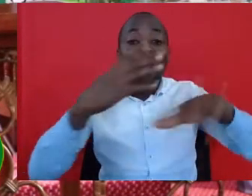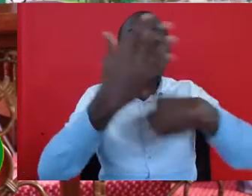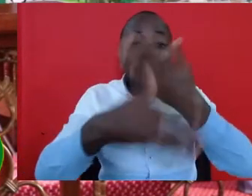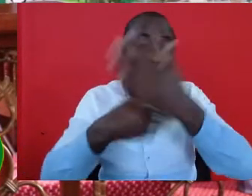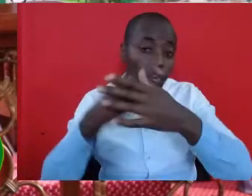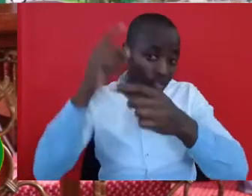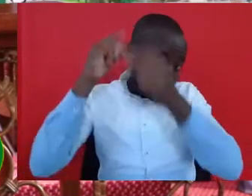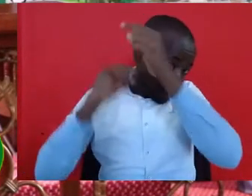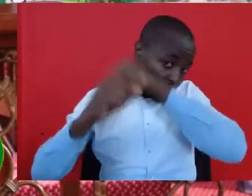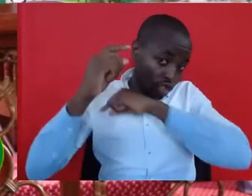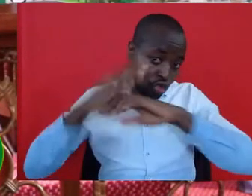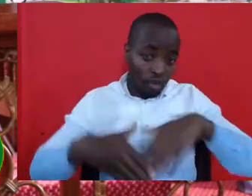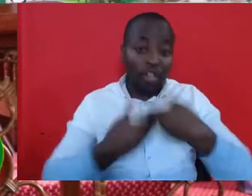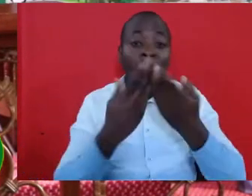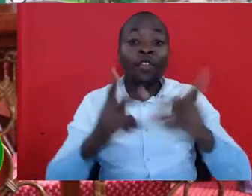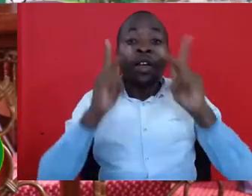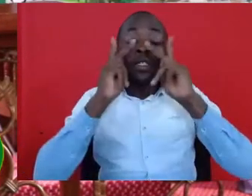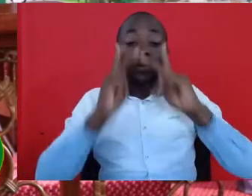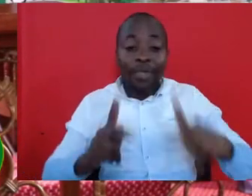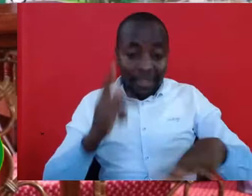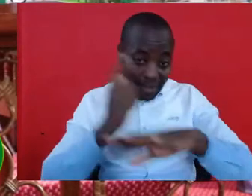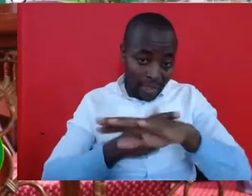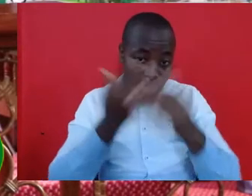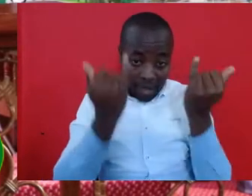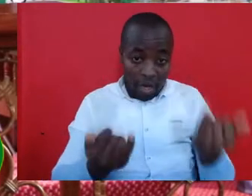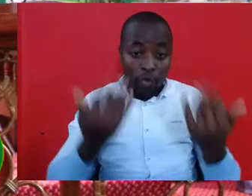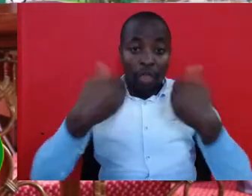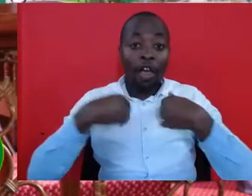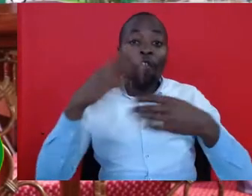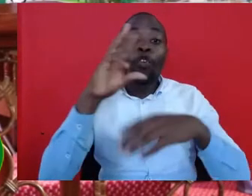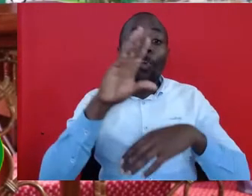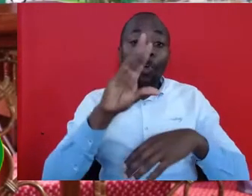Utupe amani siku zetu ee Bwana.